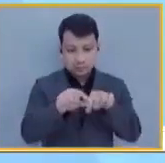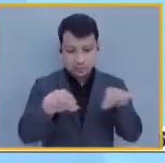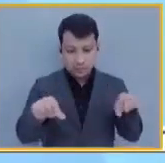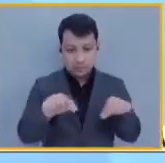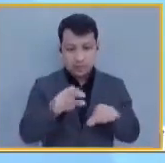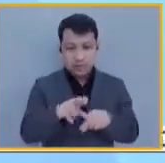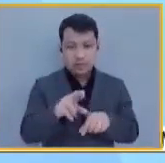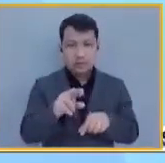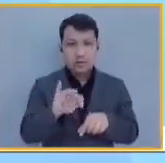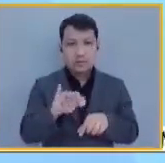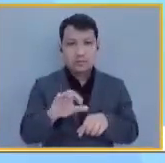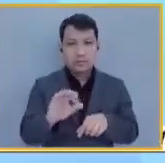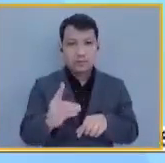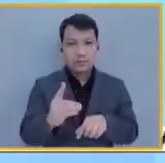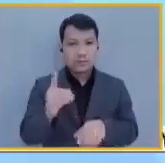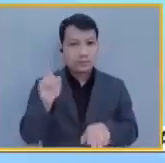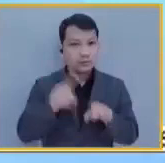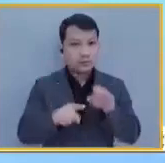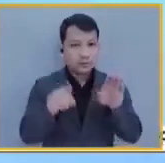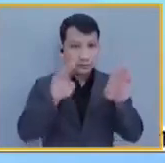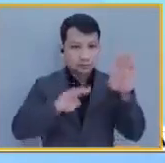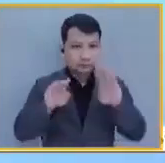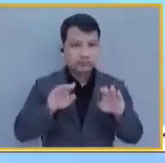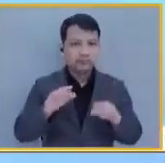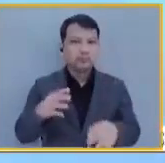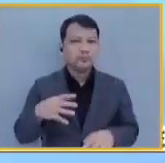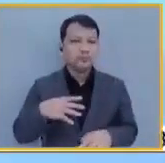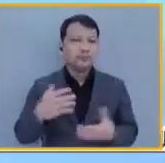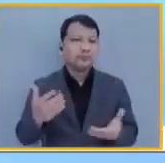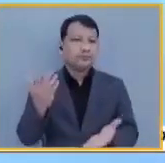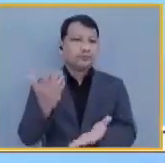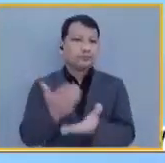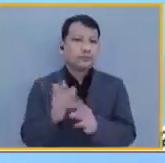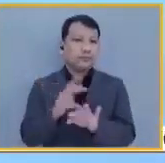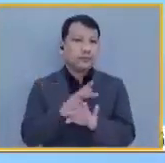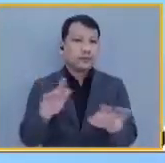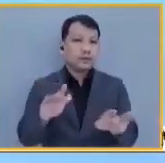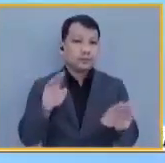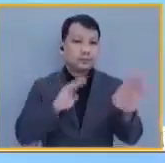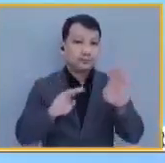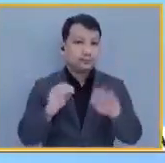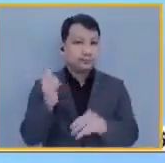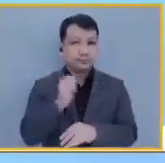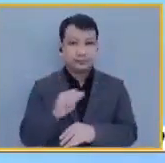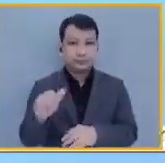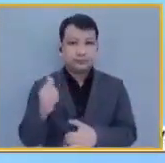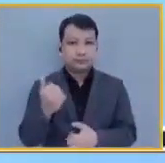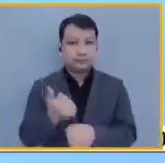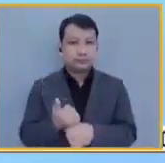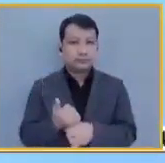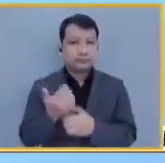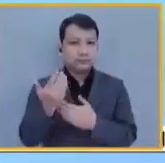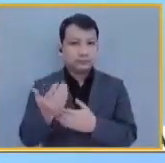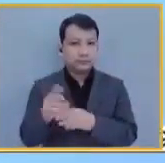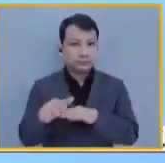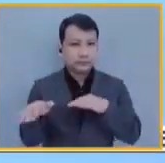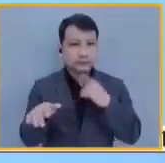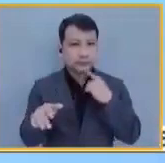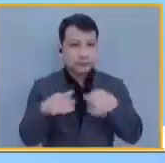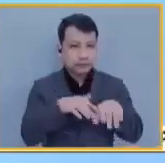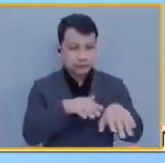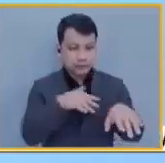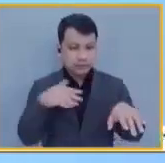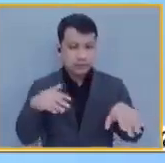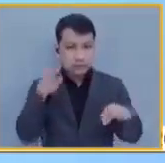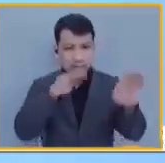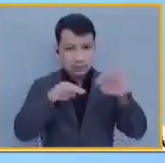sa kanilang sasakyan. Pero sa ngayon, Audrey, wala naman tayong naitatalang anumang mabigat o seryosong problema dito sa NLEX at